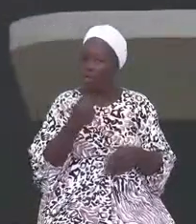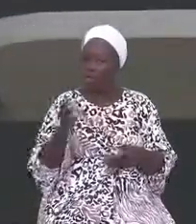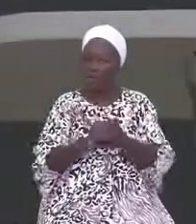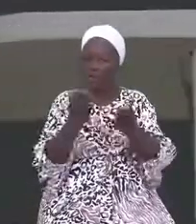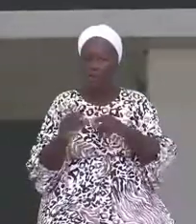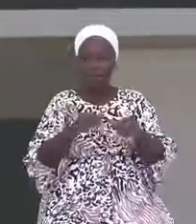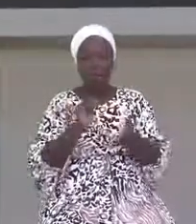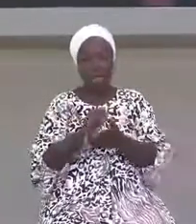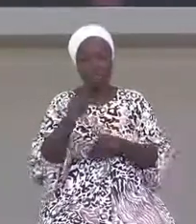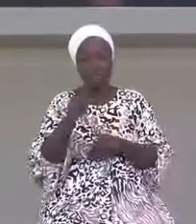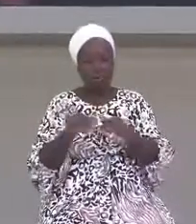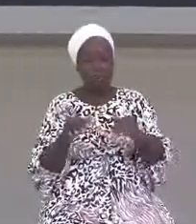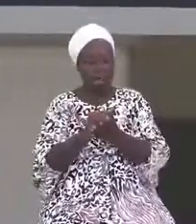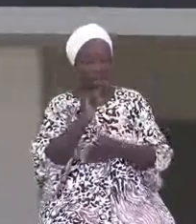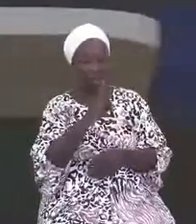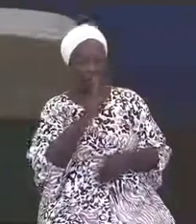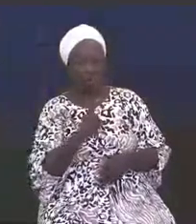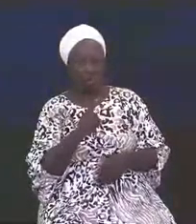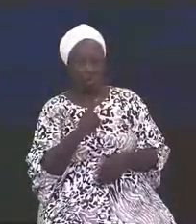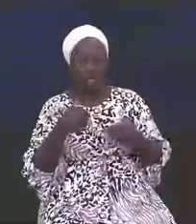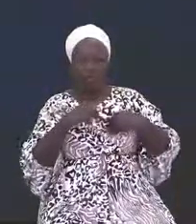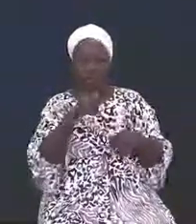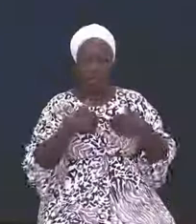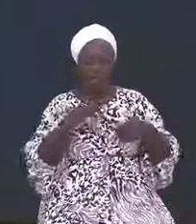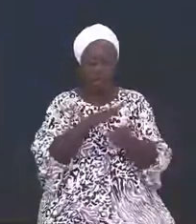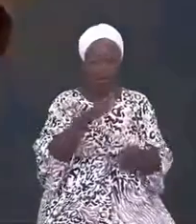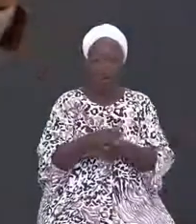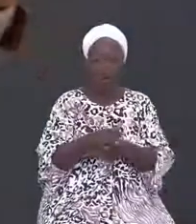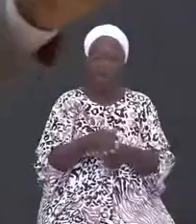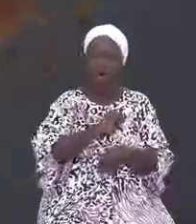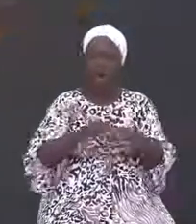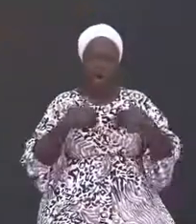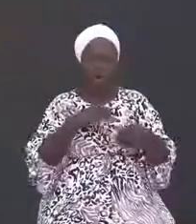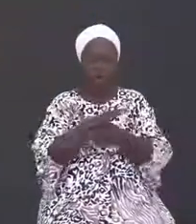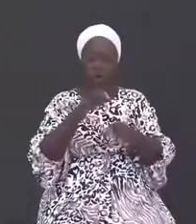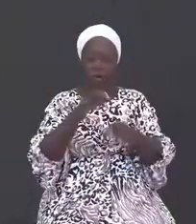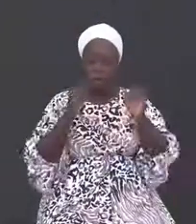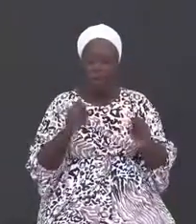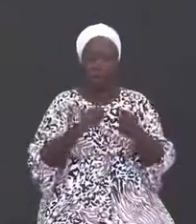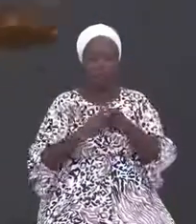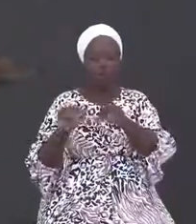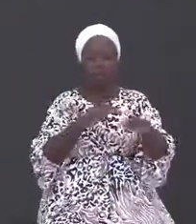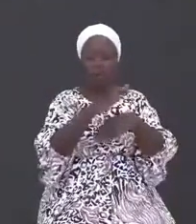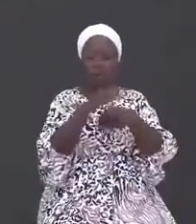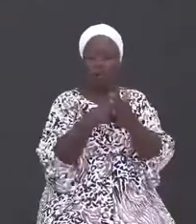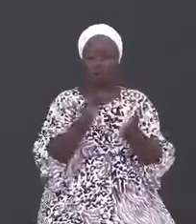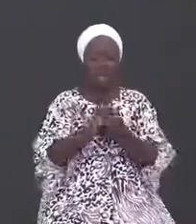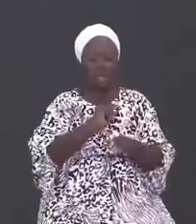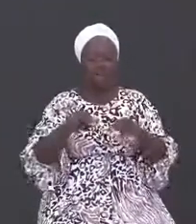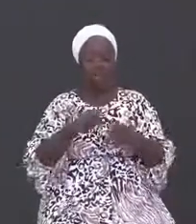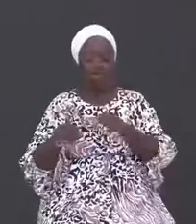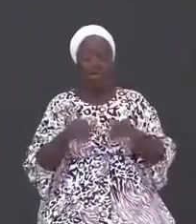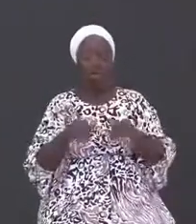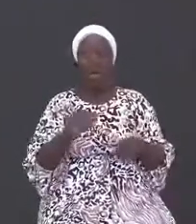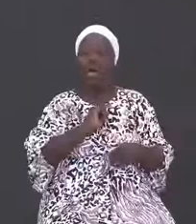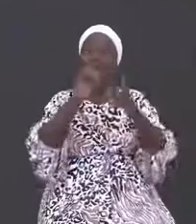fait. Je n'ai pas assez de puissance pour exécuter tout ce que je dois faire. Je viens à Dieu